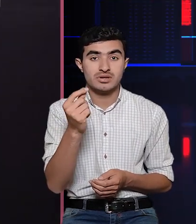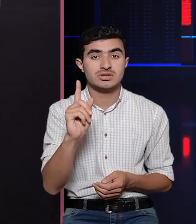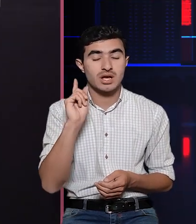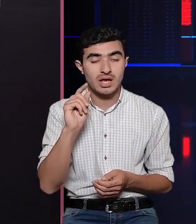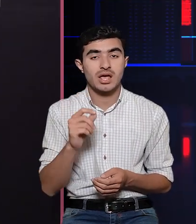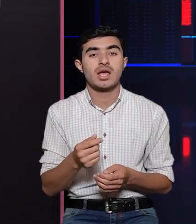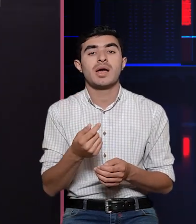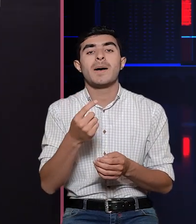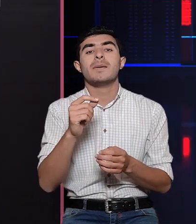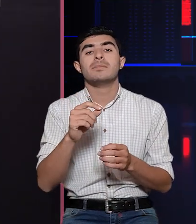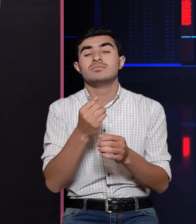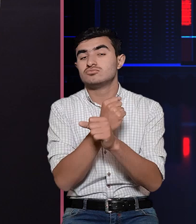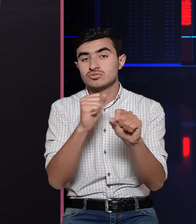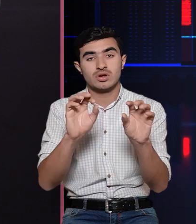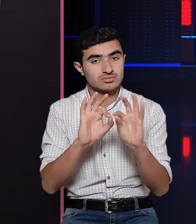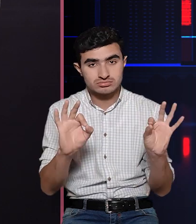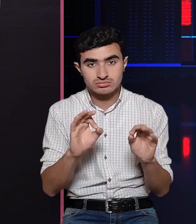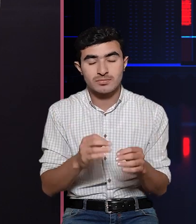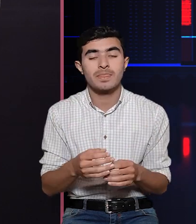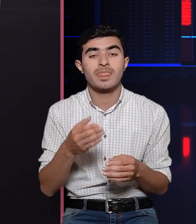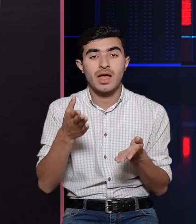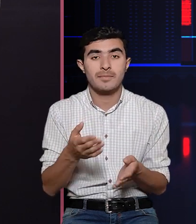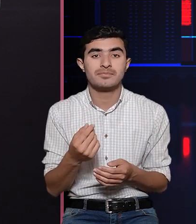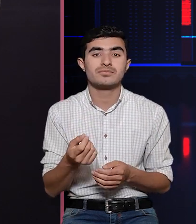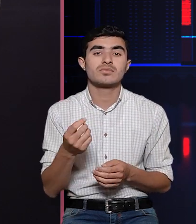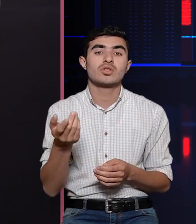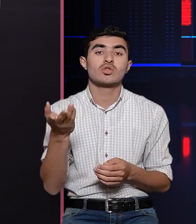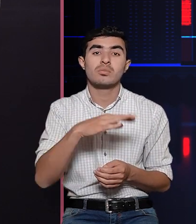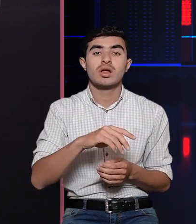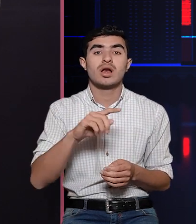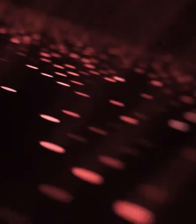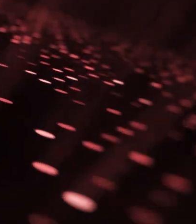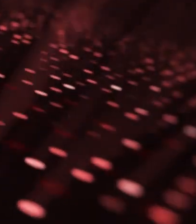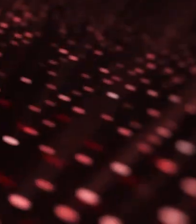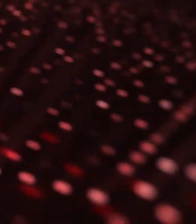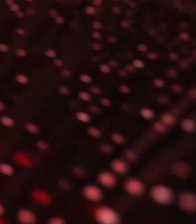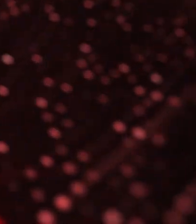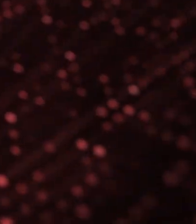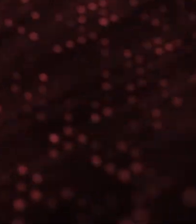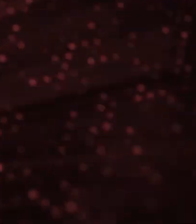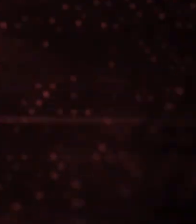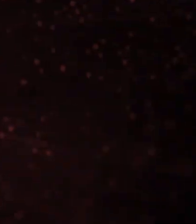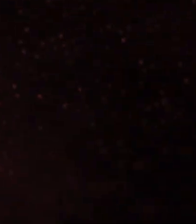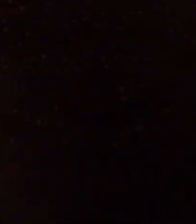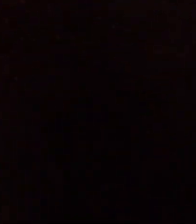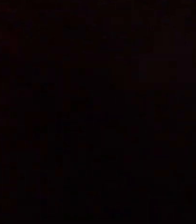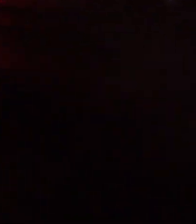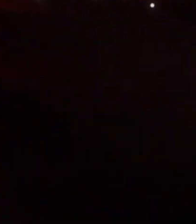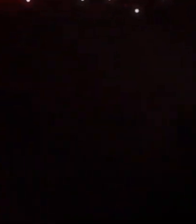میں پہلی سروس ہے جس کو اقوام متحدہ نے سرٹیفائی کیا ہے۔